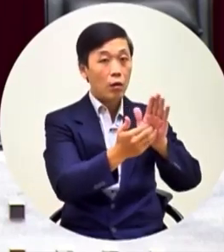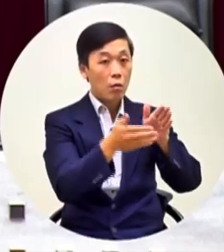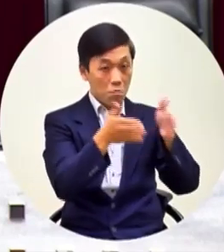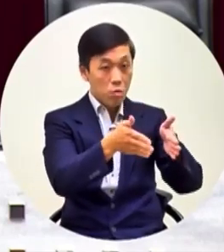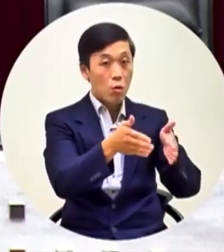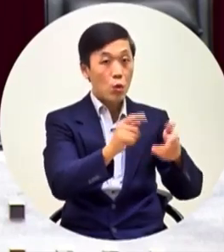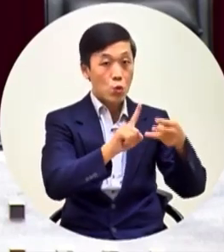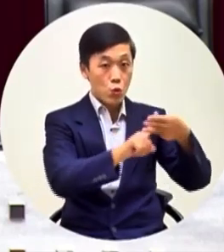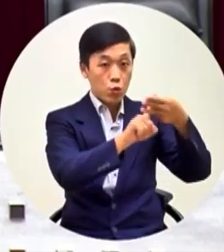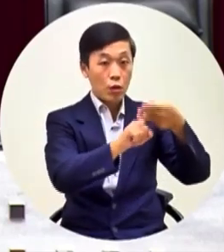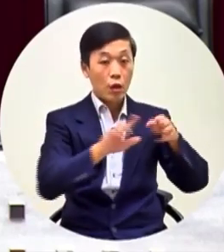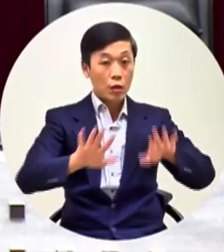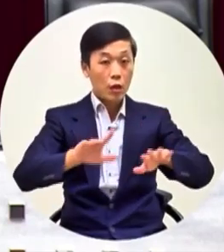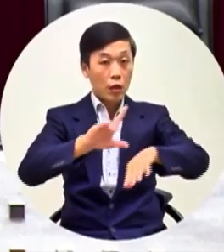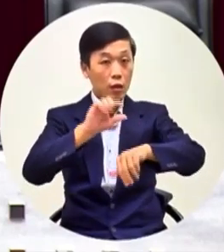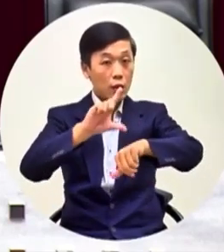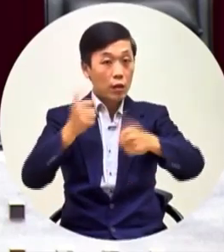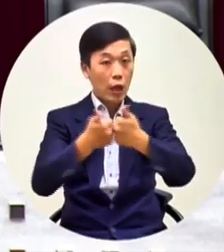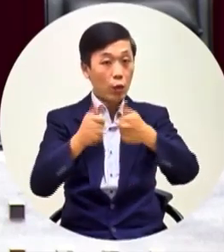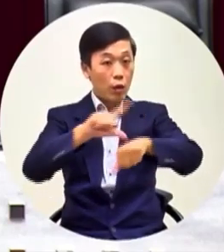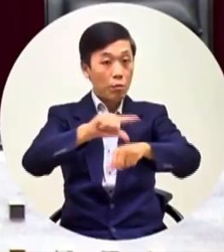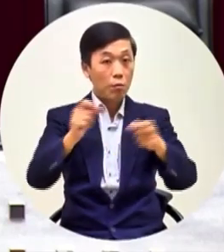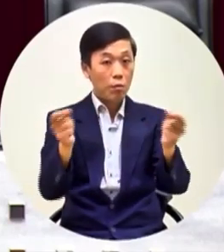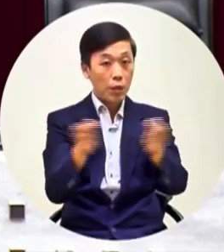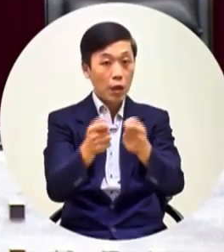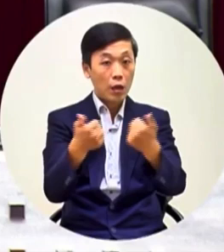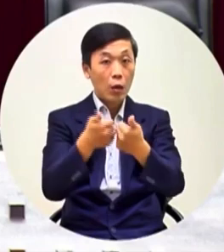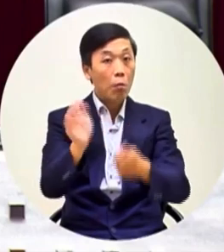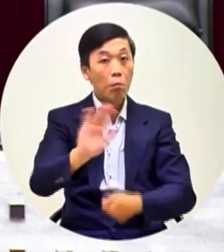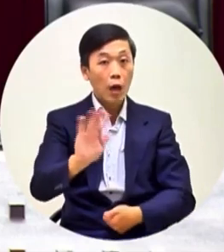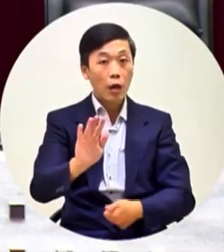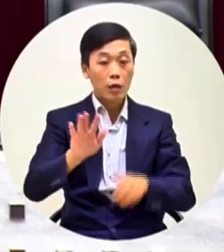开。那我们就进行表决。